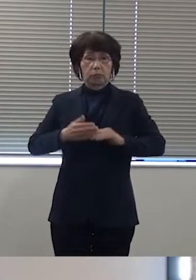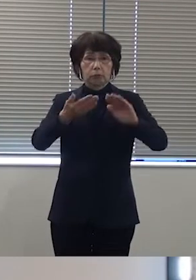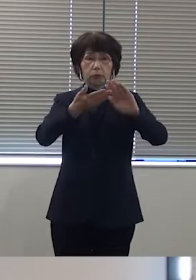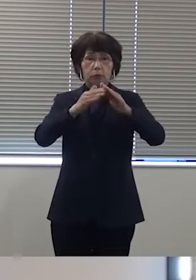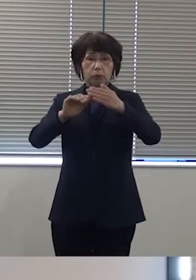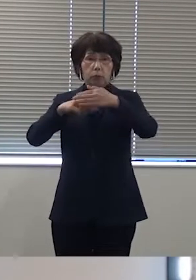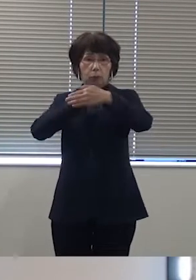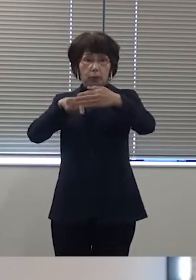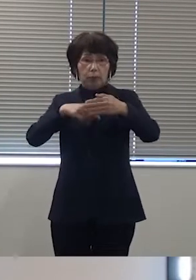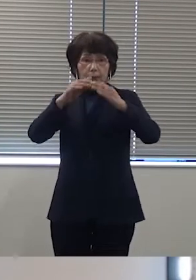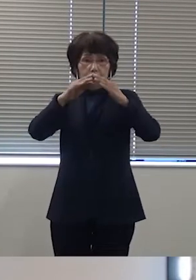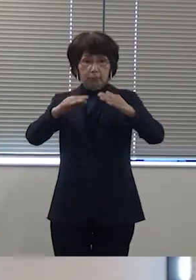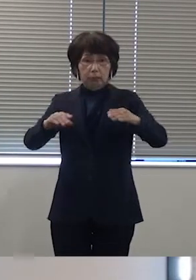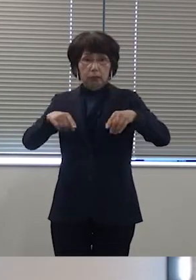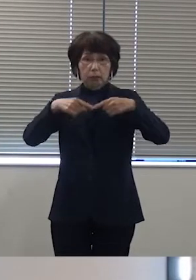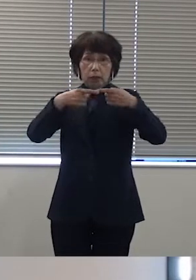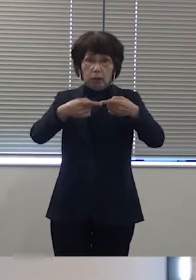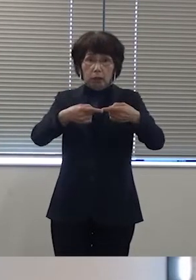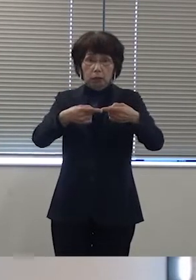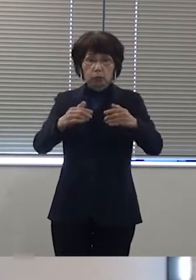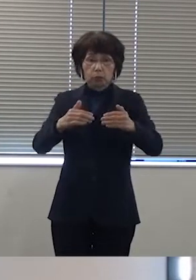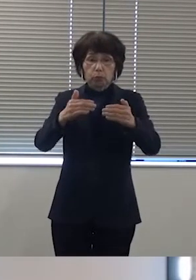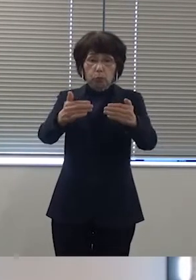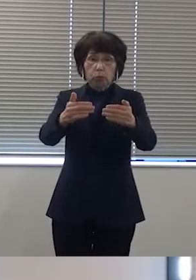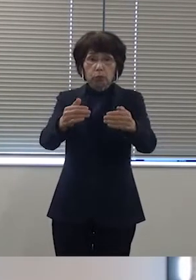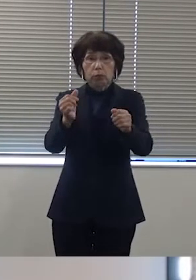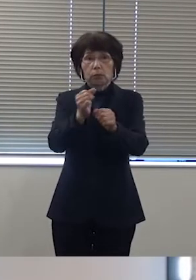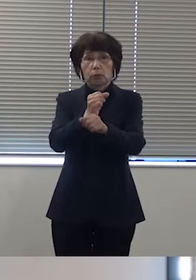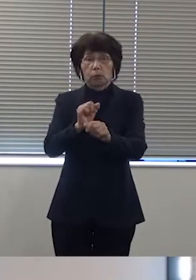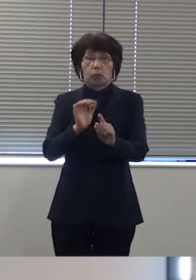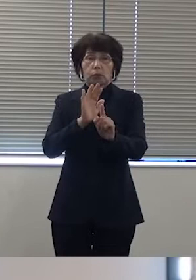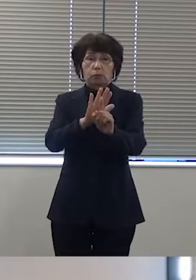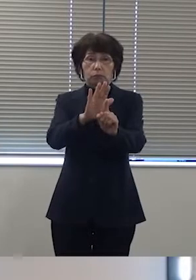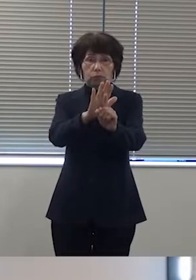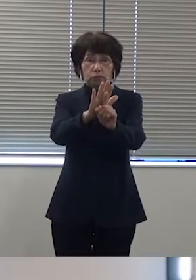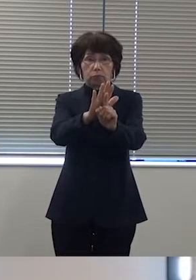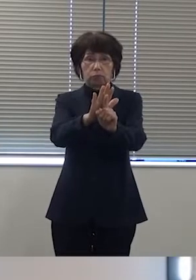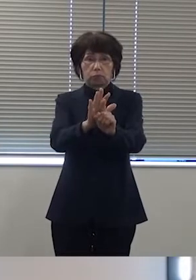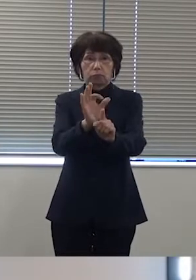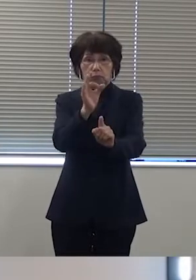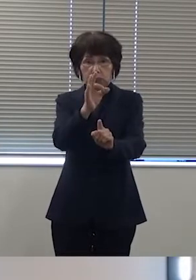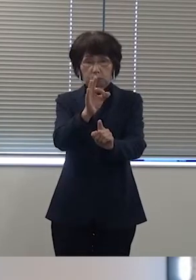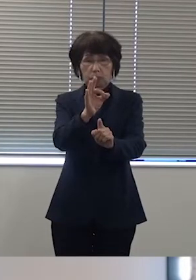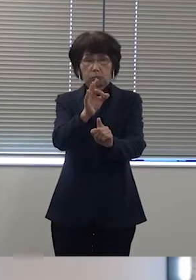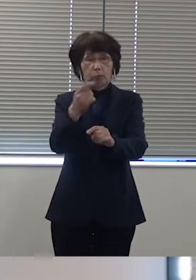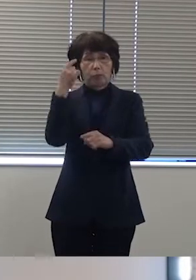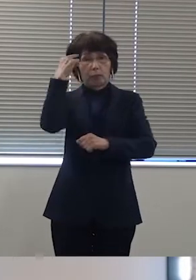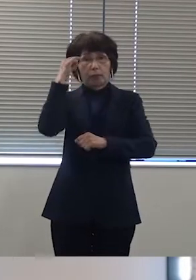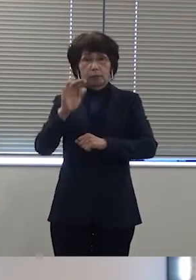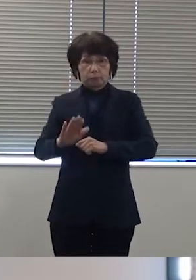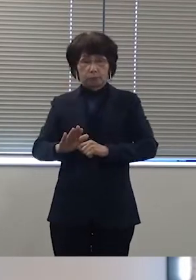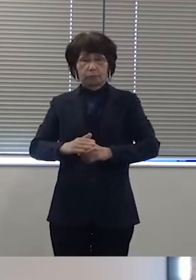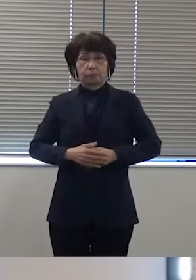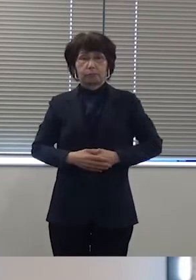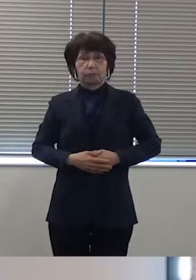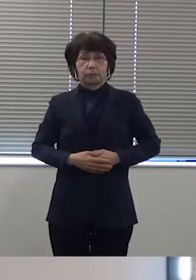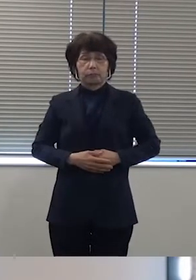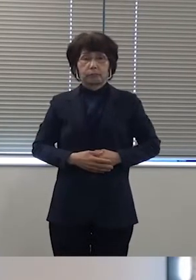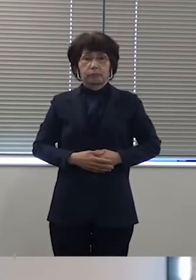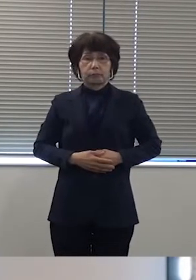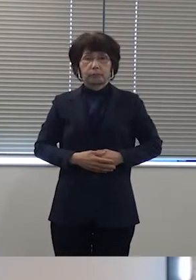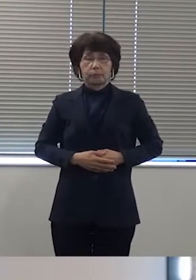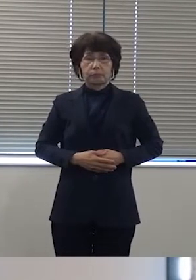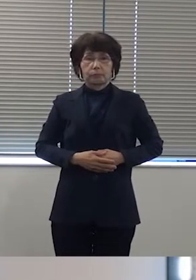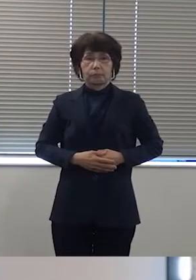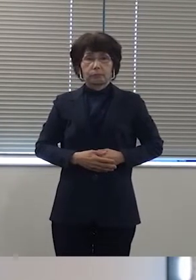する、補助金メニュー等も構えております。あと町内会連合会の会長は長尾会長ですけれ